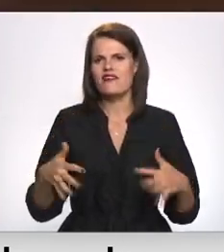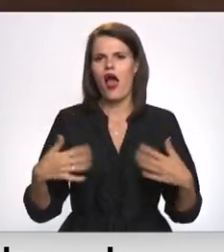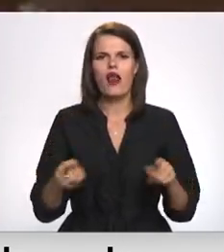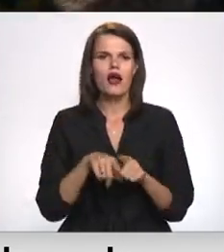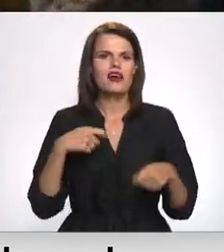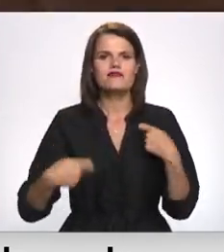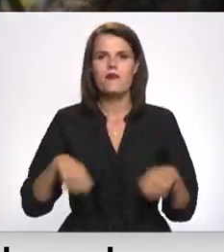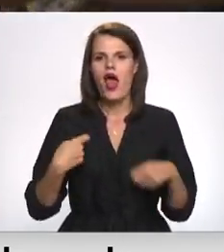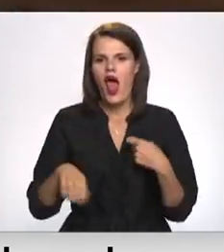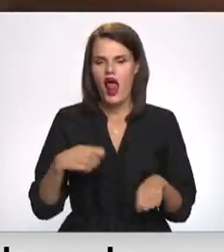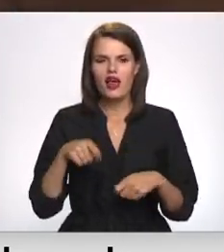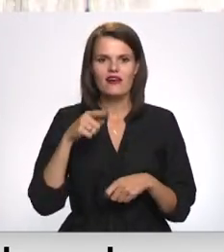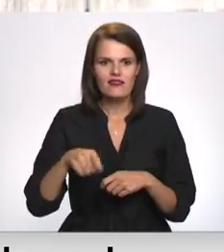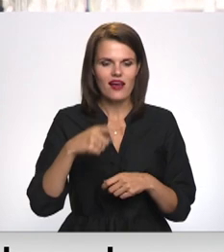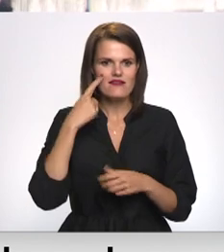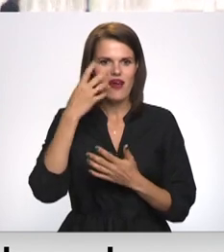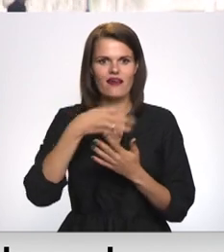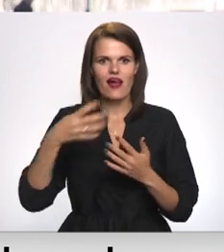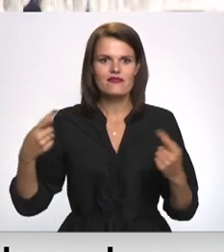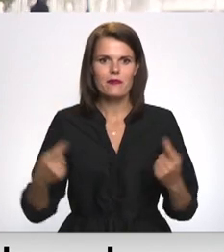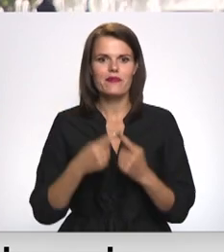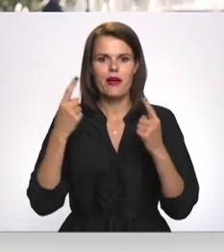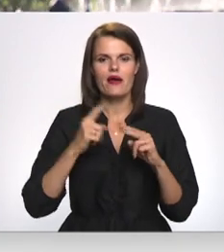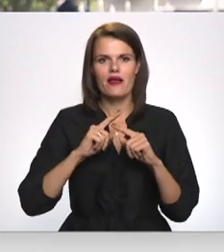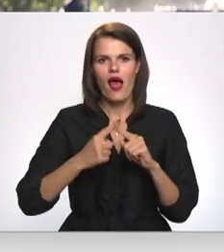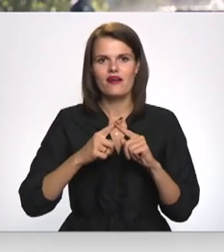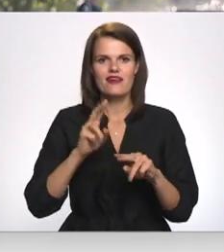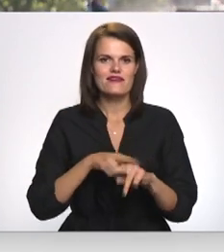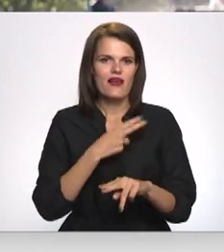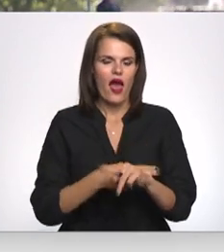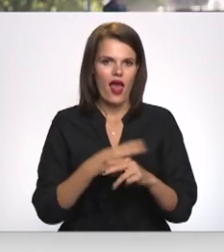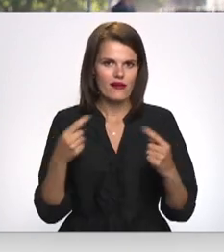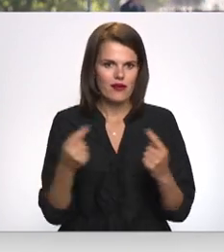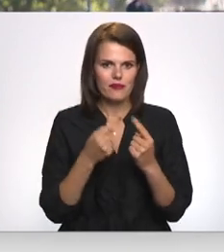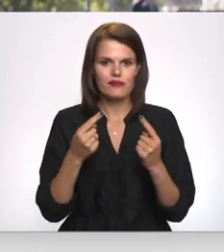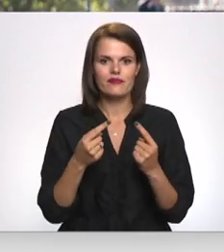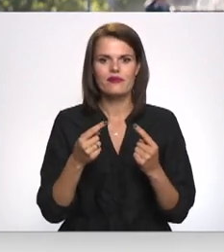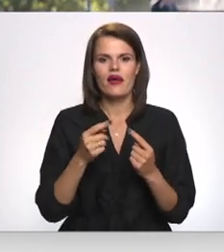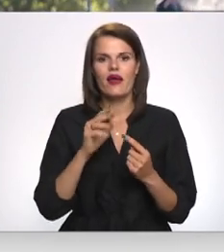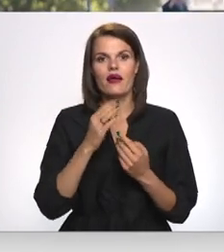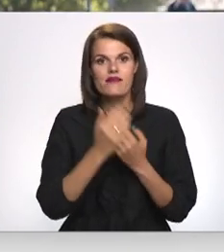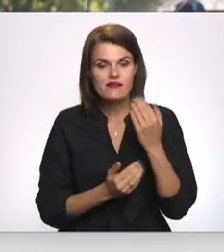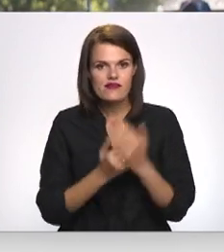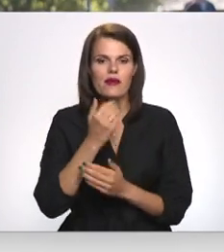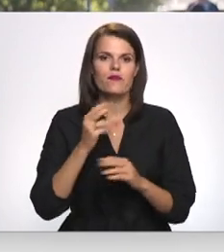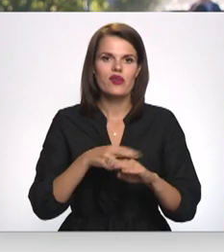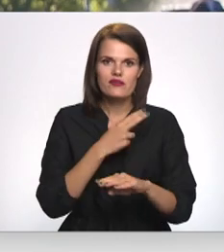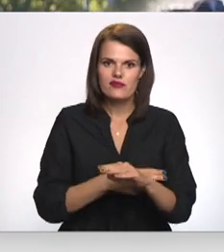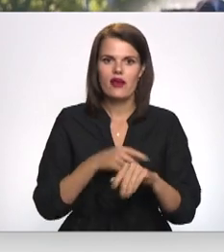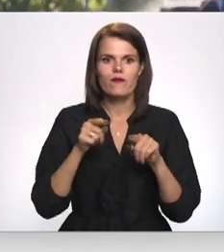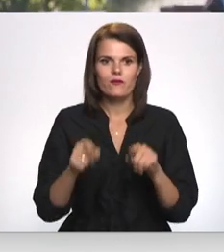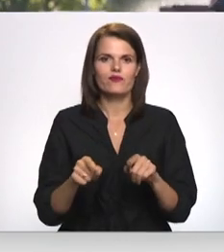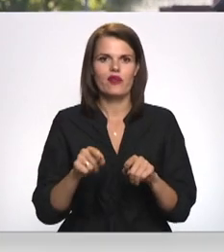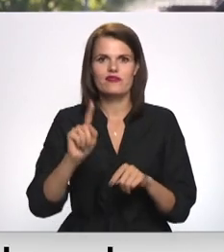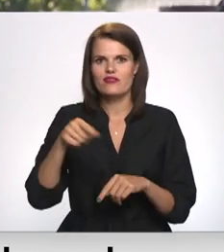spēlēdamās. Un šis bija tas raksts, kas man likās kā piemērots izadīšanai zeķēs. Nevien cimdos, bet zeķēs, bet nu, droši vien tas ir